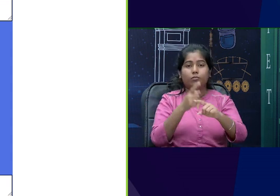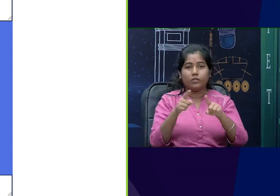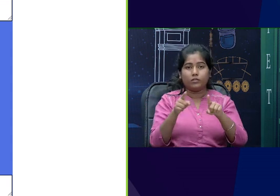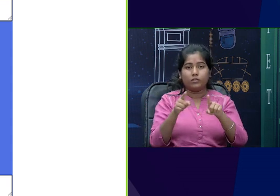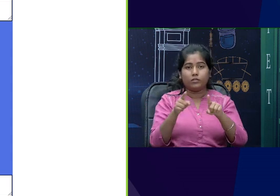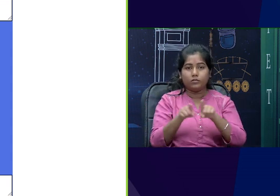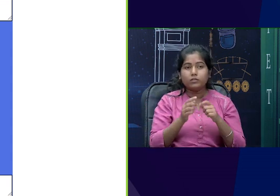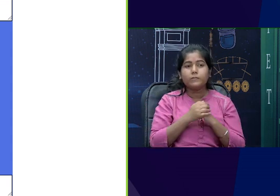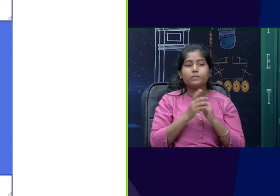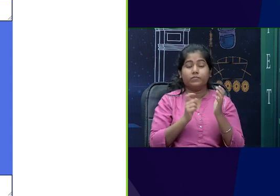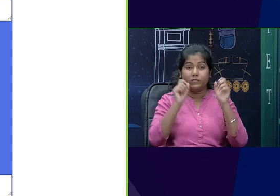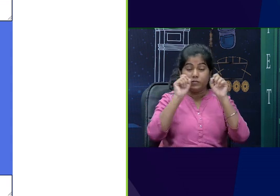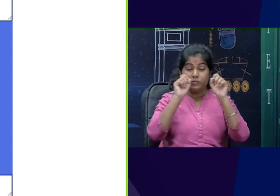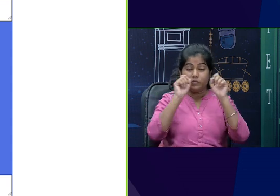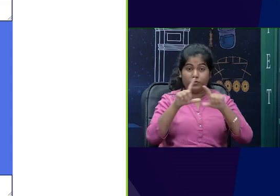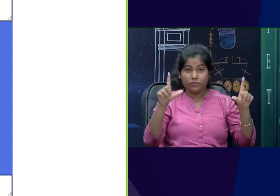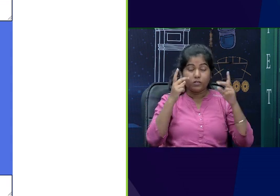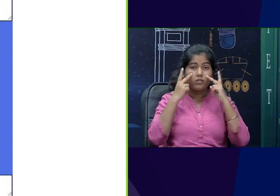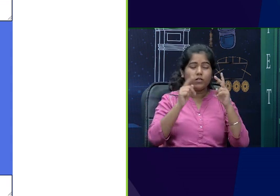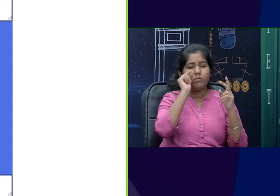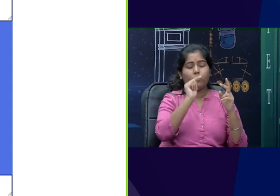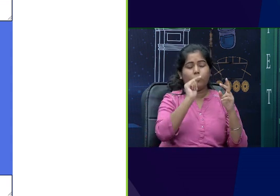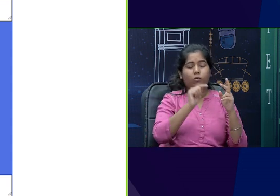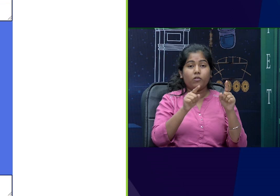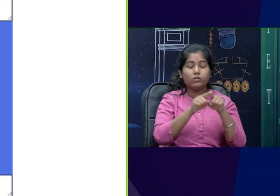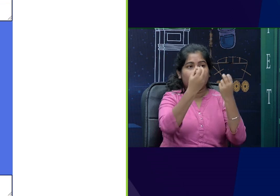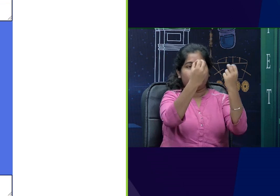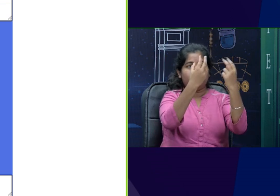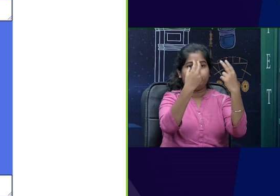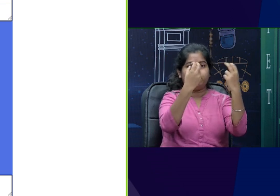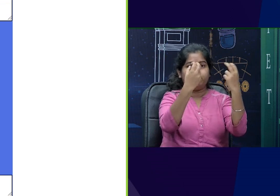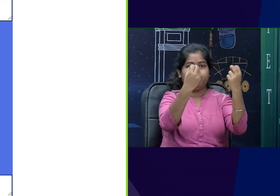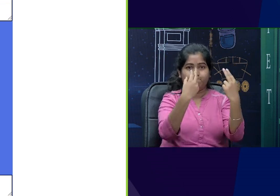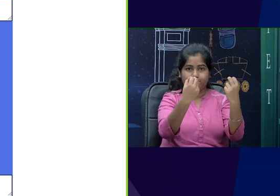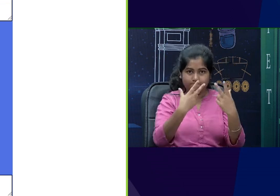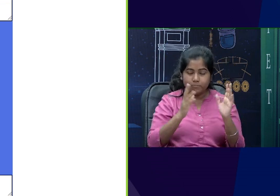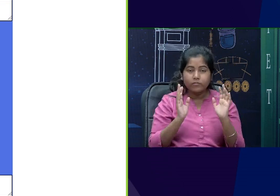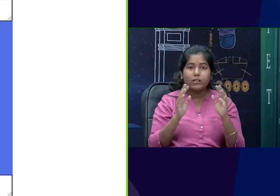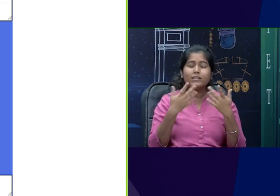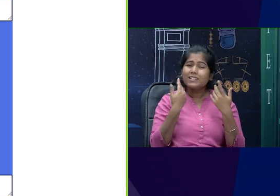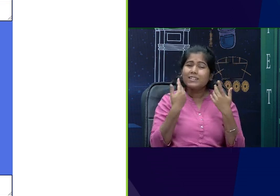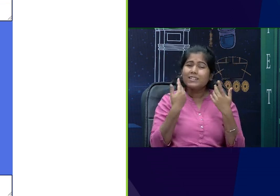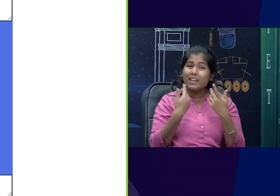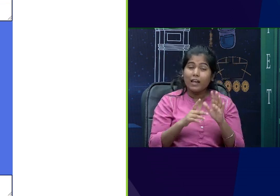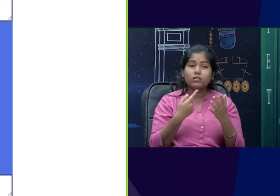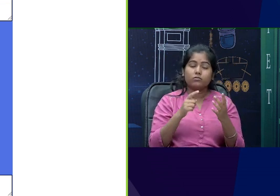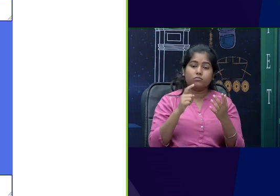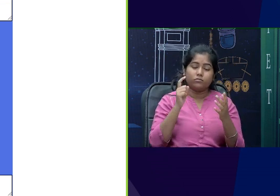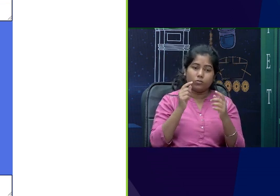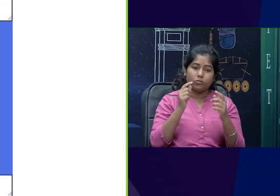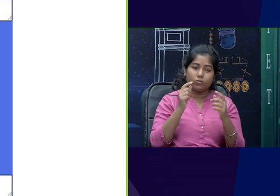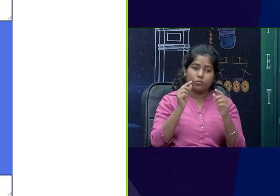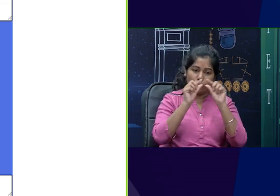करेंगे वन वन पे, क्लिक करेंगे तो क्या होगा, ये हाईलाइट साथ में करेगा, जब जो भी आप सेंटेंस या